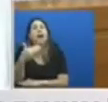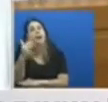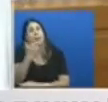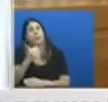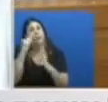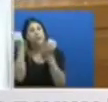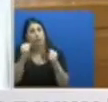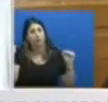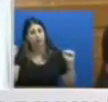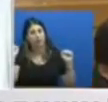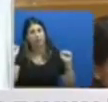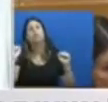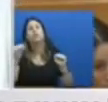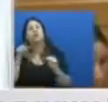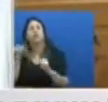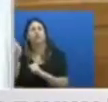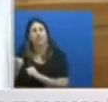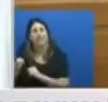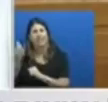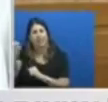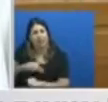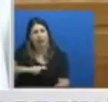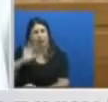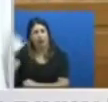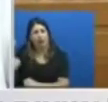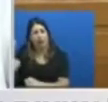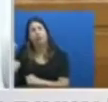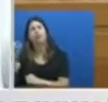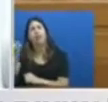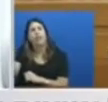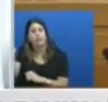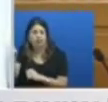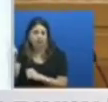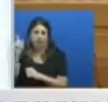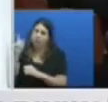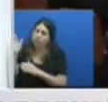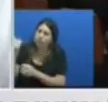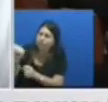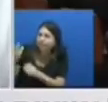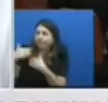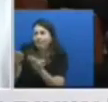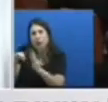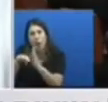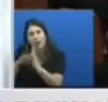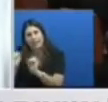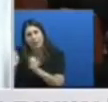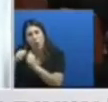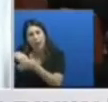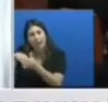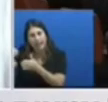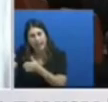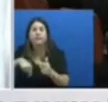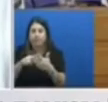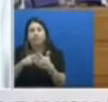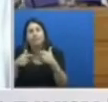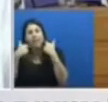כדוגמה לפגיעה בדמוקרטיה הוא משתמש במעמד שלו ופוגע קשות בכבודה של הכנסת